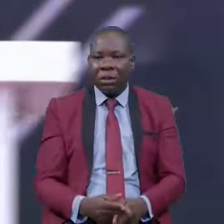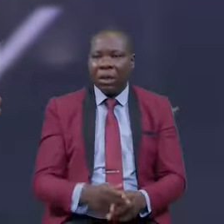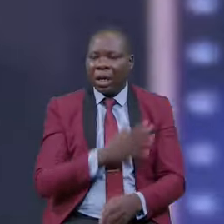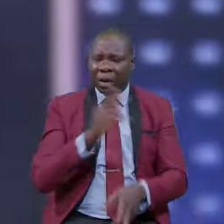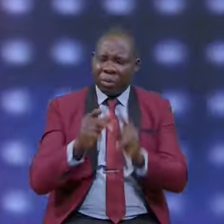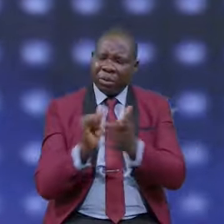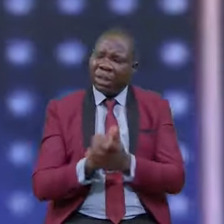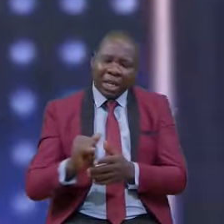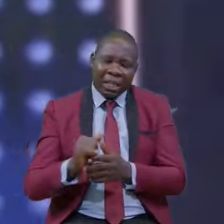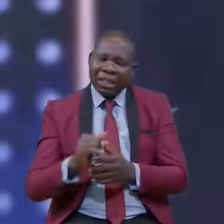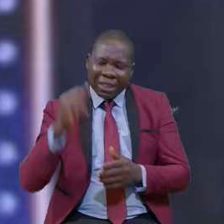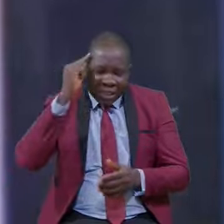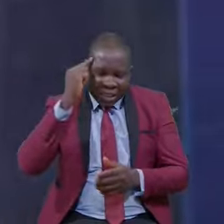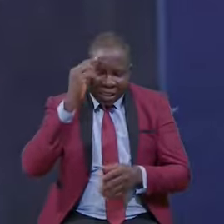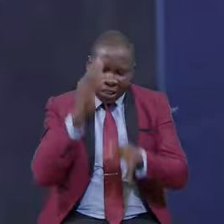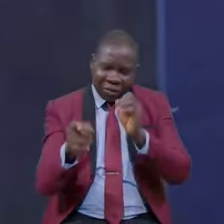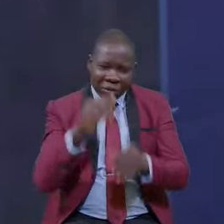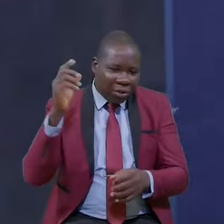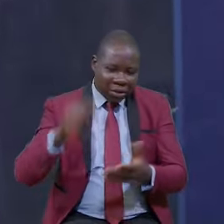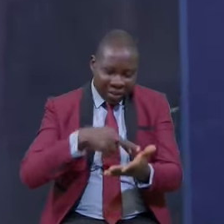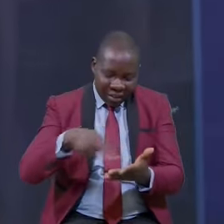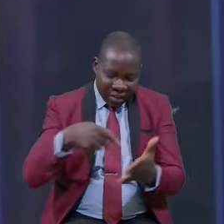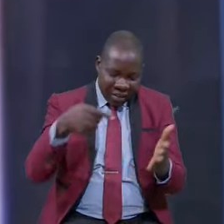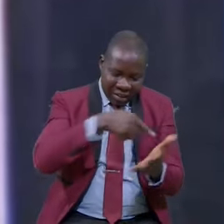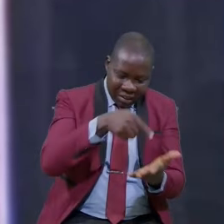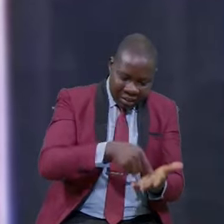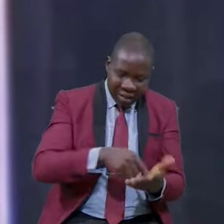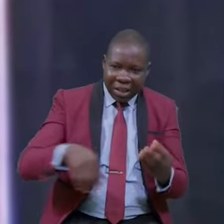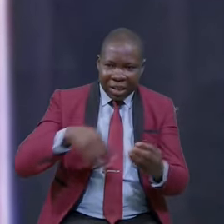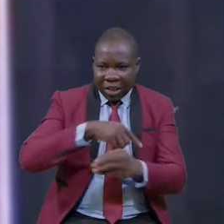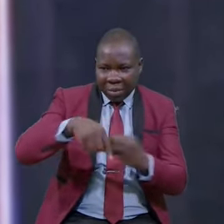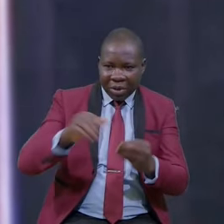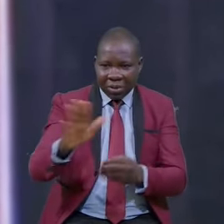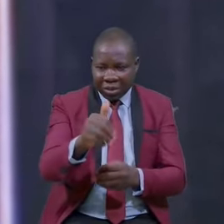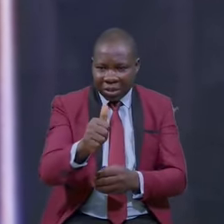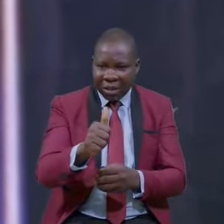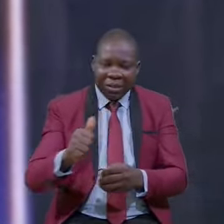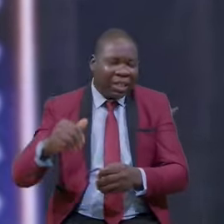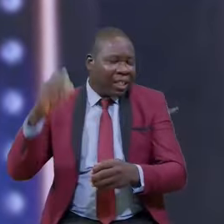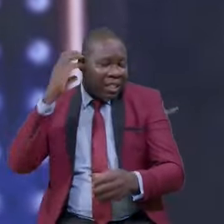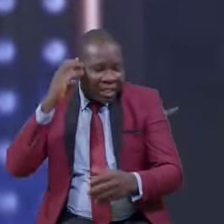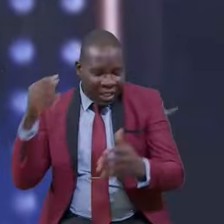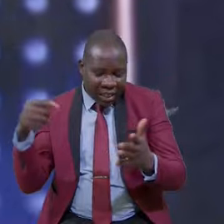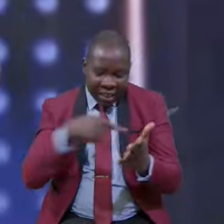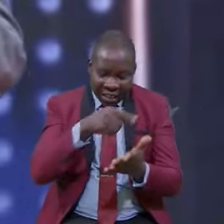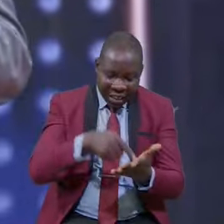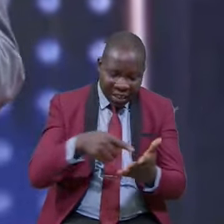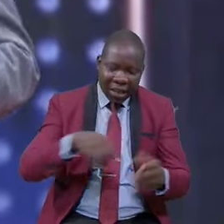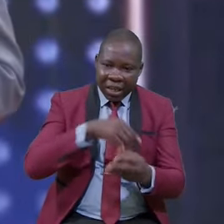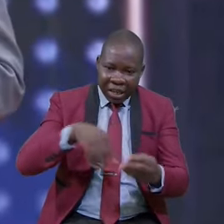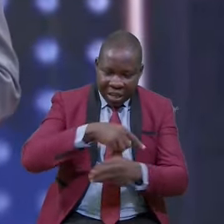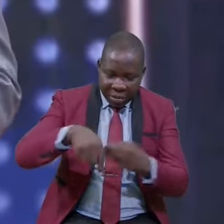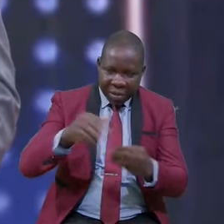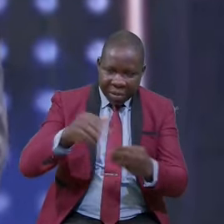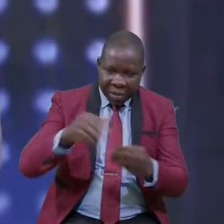que si tu lis ça, si tu entends ce qu'il dit sur toi là, et que on va falsifier son caractère, on va